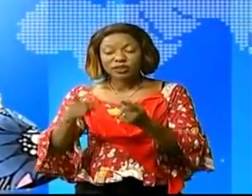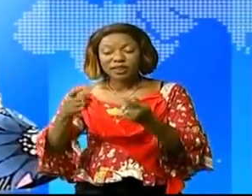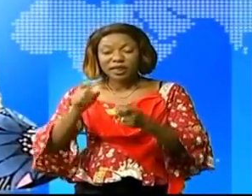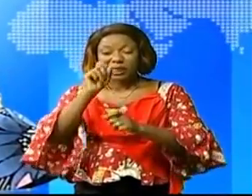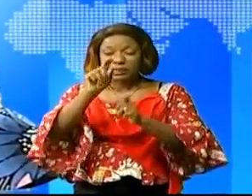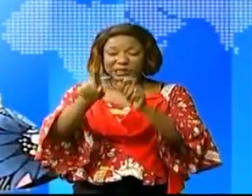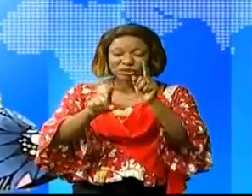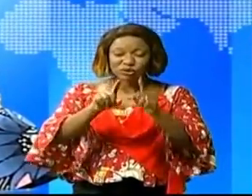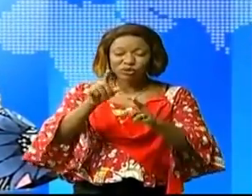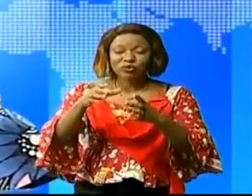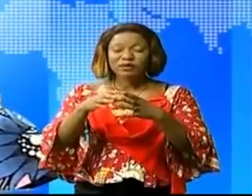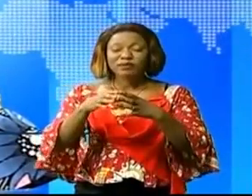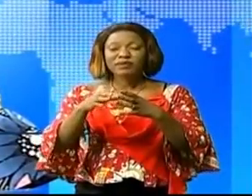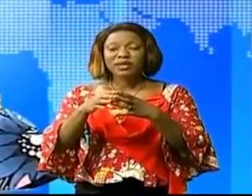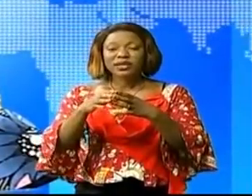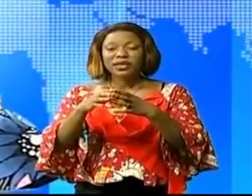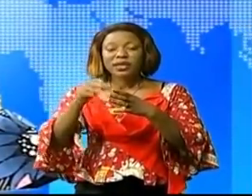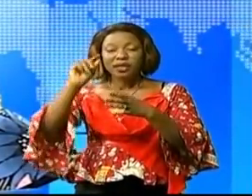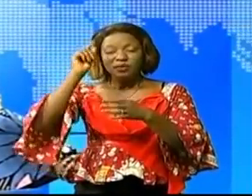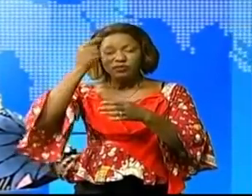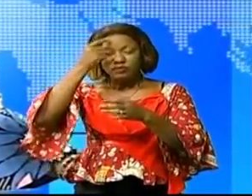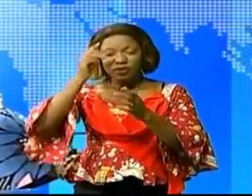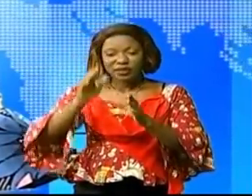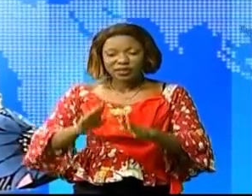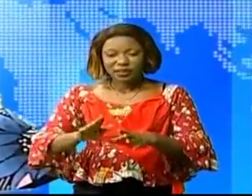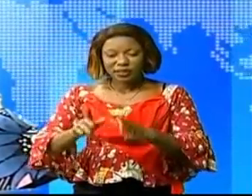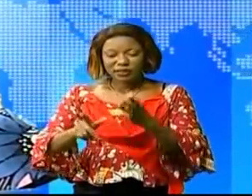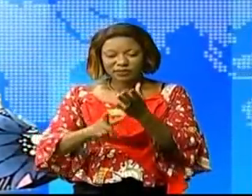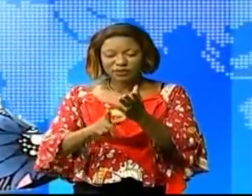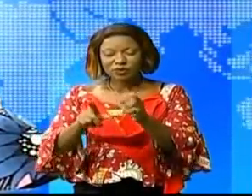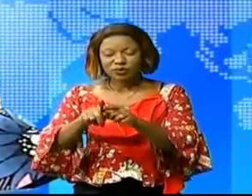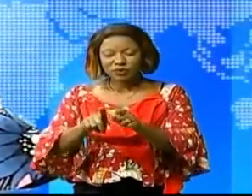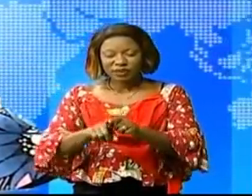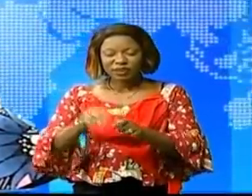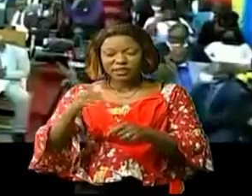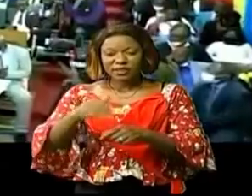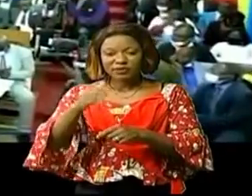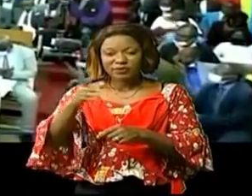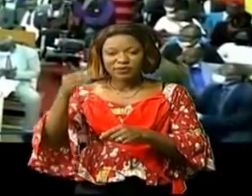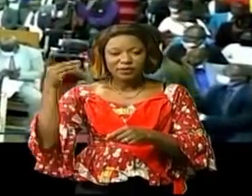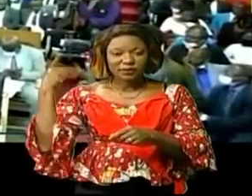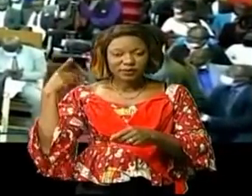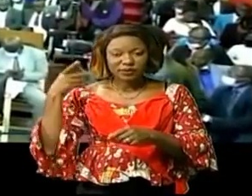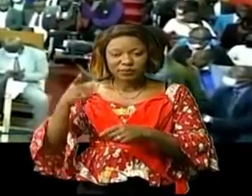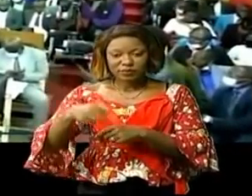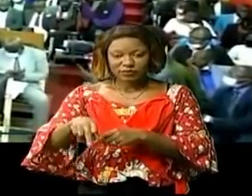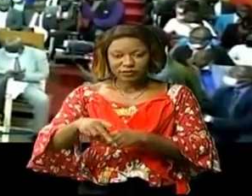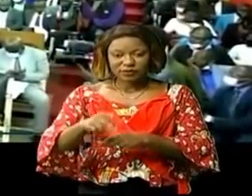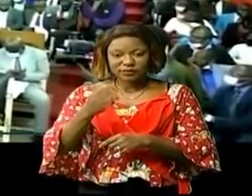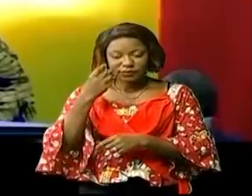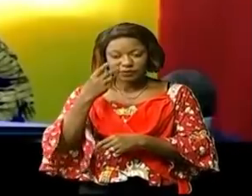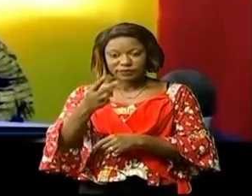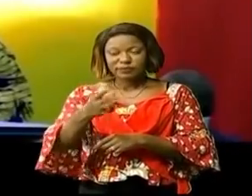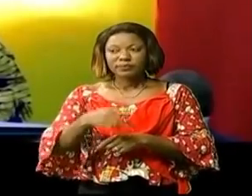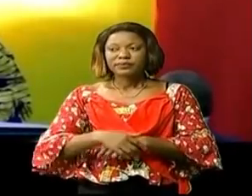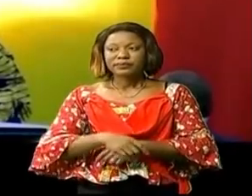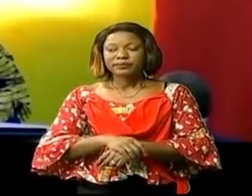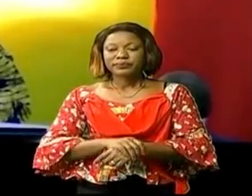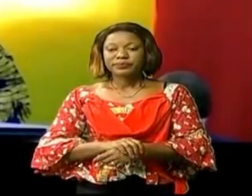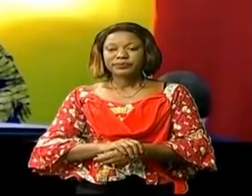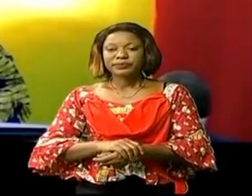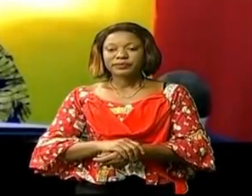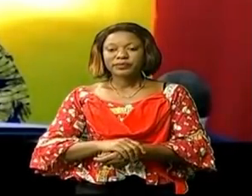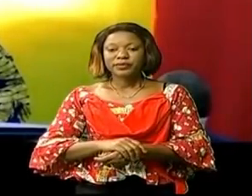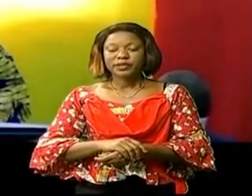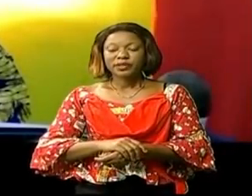gouverneur par intérim Fifi Masuka. Elle était face aux élus du peuple, plutôt aux élus provinciaux. Le maire du Lualaba, Fifi Masuka